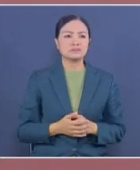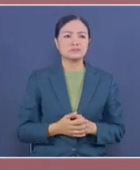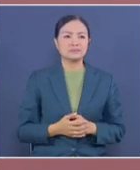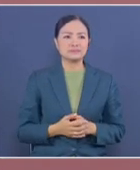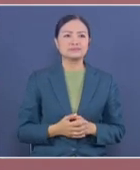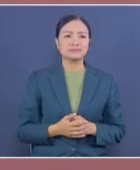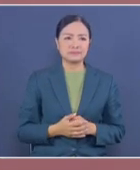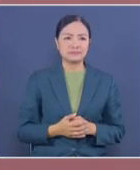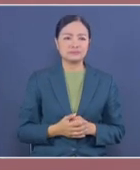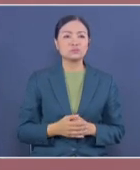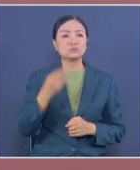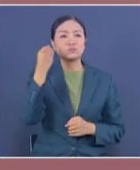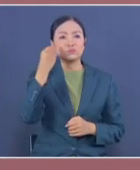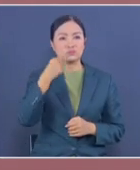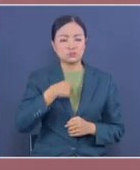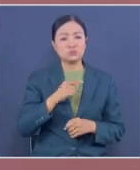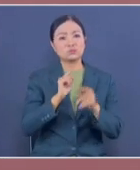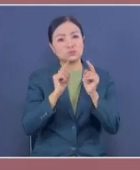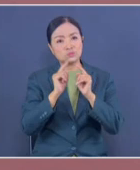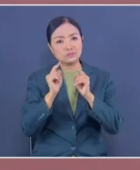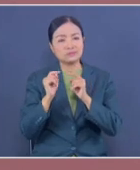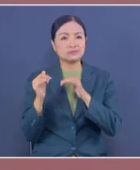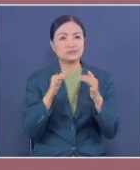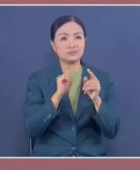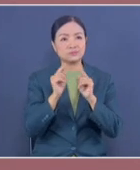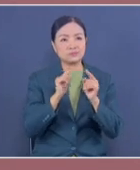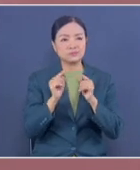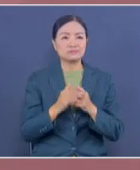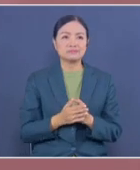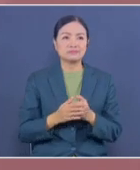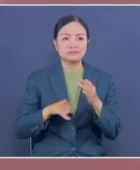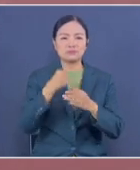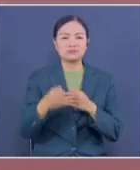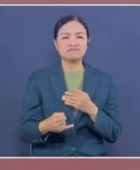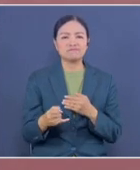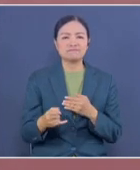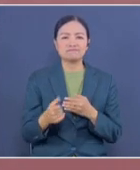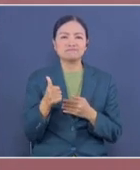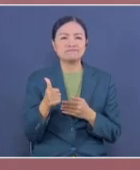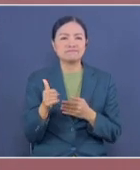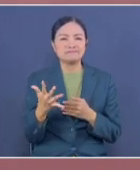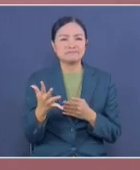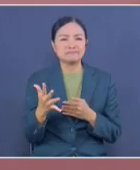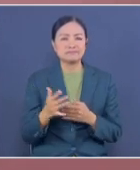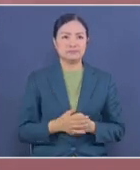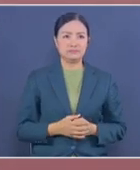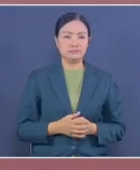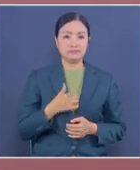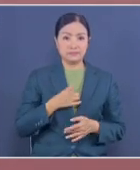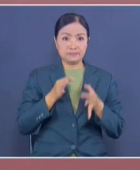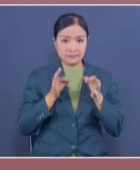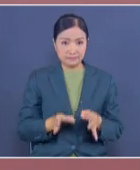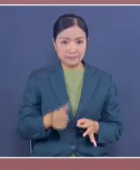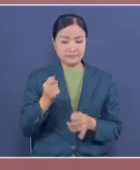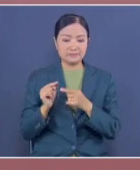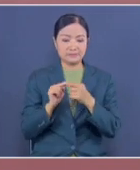ยได้คุยกันแล้วก็ทุกครั้งที่คุยกันมักจะจบไม่ลงตั้งแต่ตอนที่ตัดสินใจได้จ